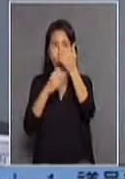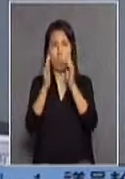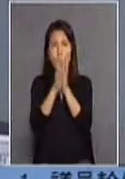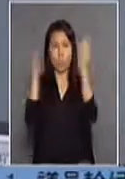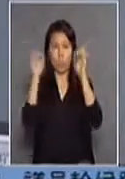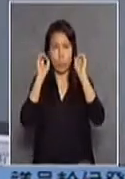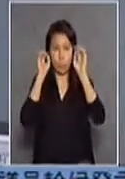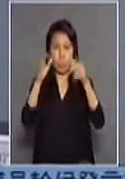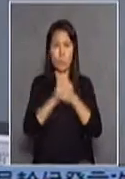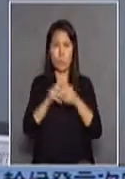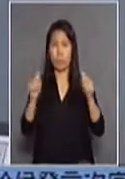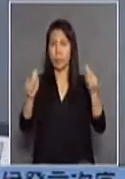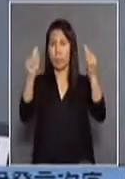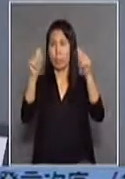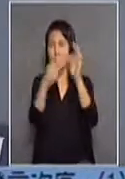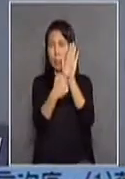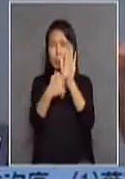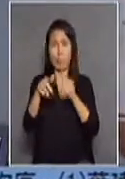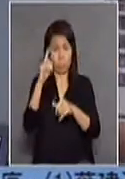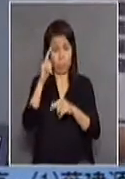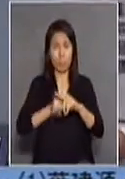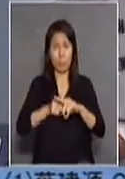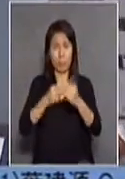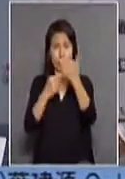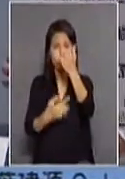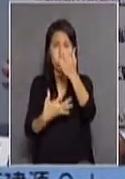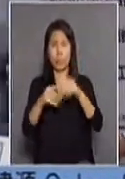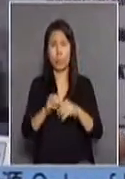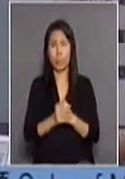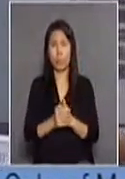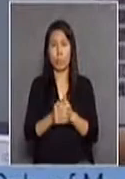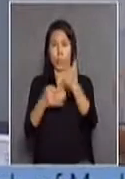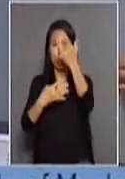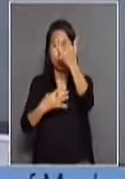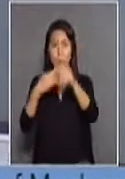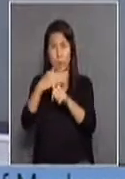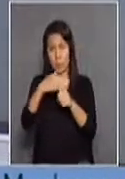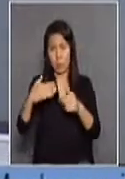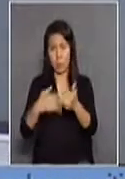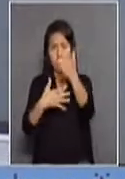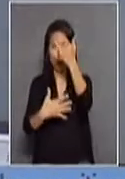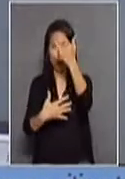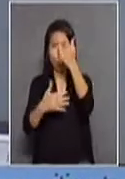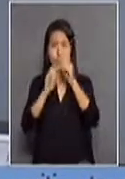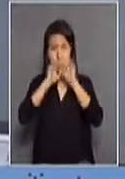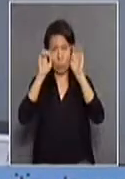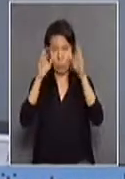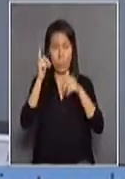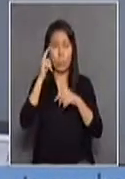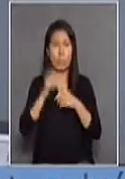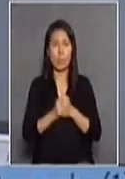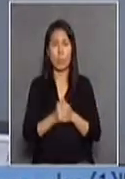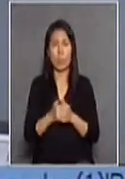呢個廣告，即日噶，6月4日殺人，6月5日已經出到噶啦。是